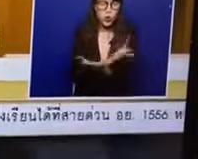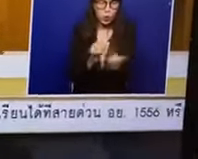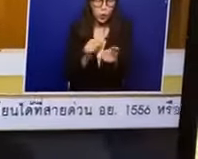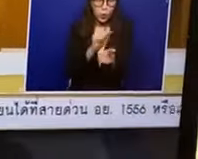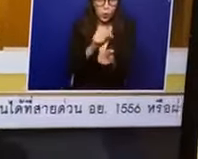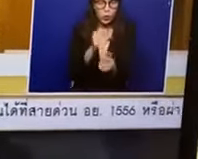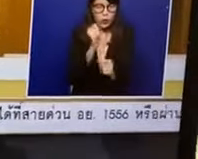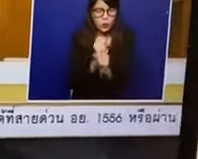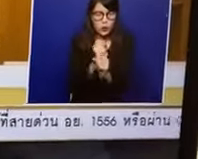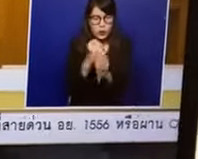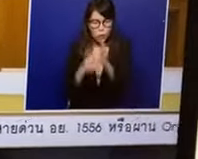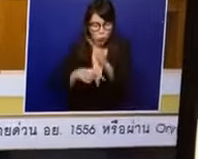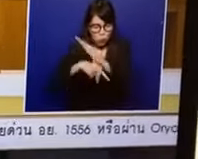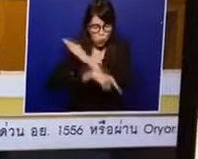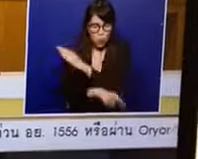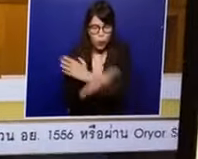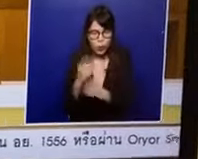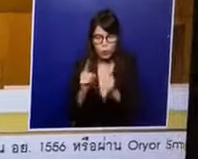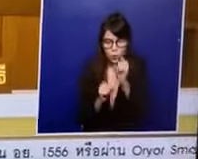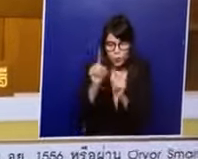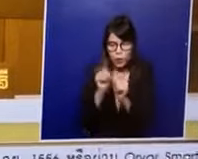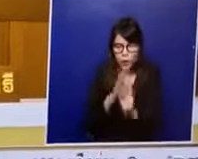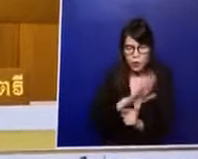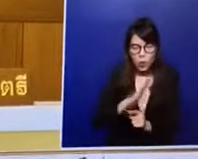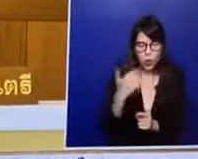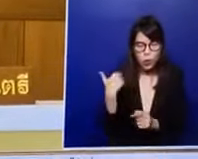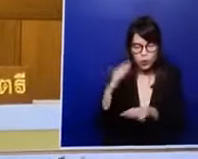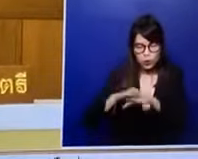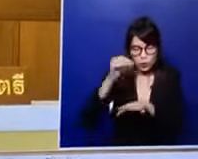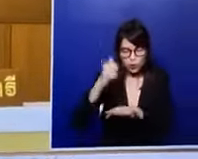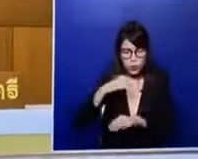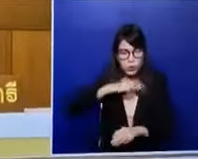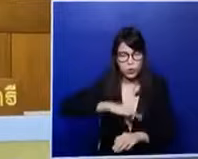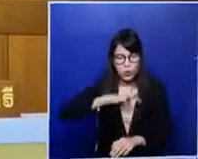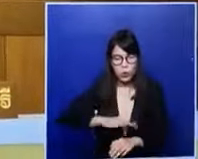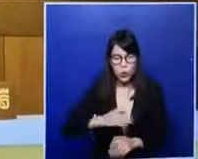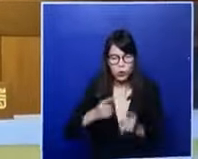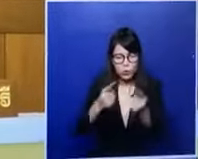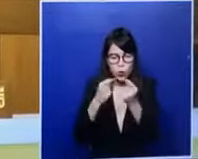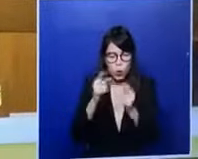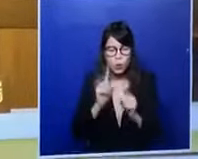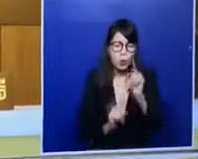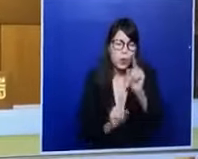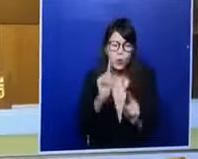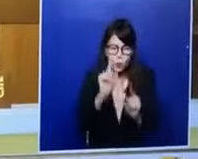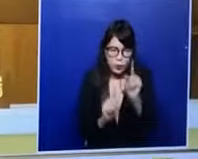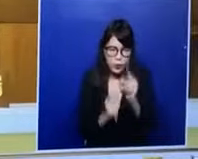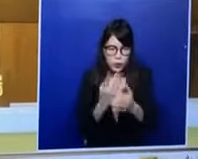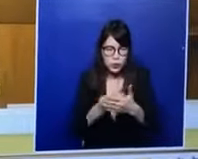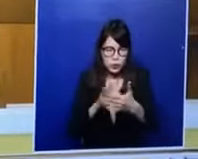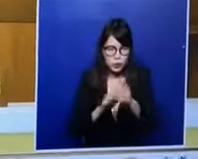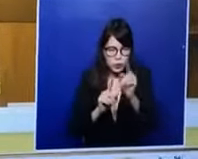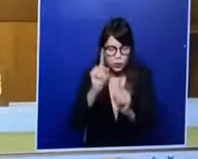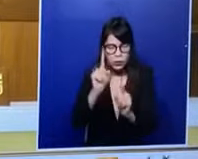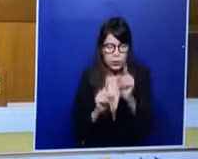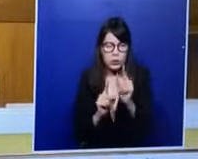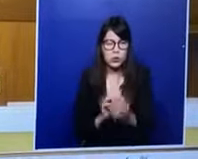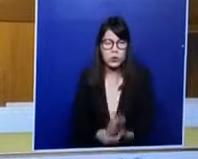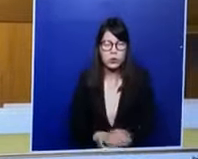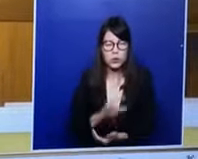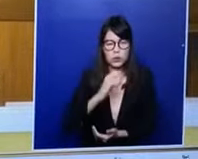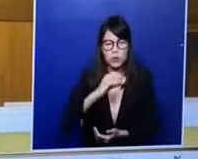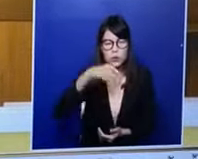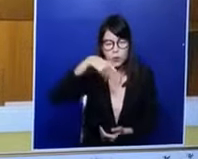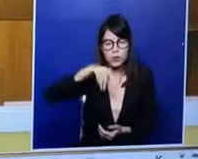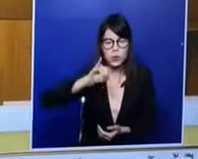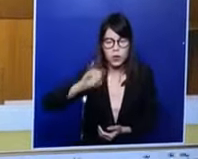ตภาครัฐโดยการประเมินของผู้เชี่ยวชาญการสำรวจความรู้สึกของผู้ตอบแบบสำรวจหลักเกณฑ์การให้จัดระดับ CPI ขององ